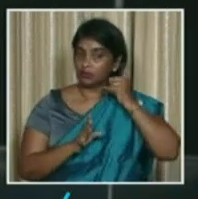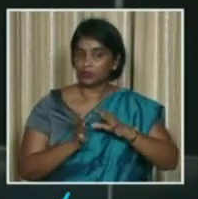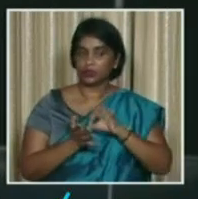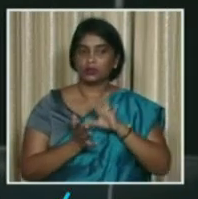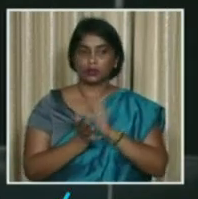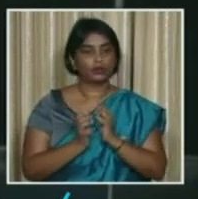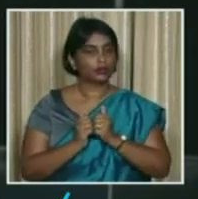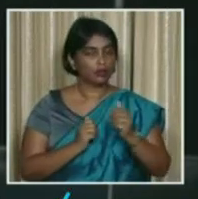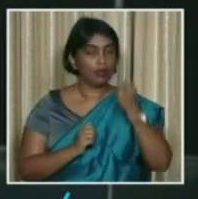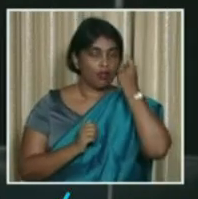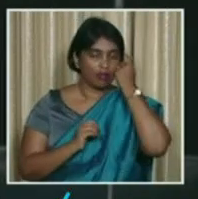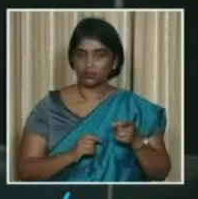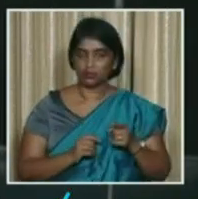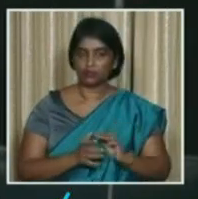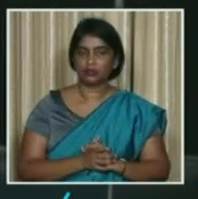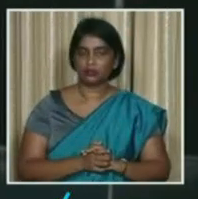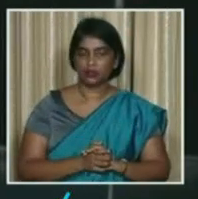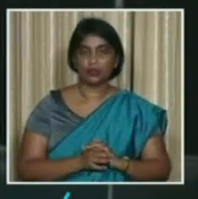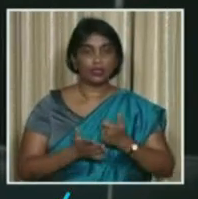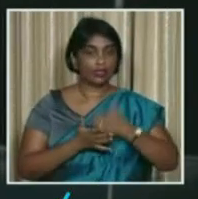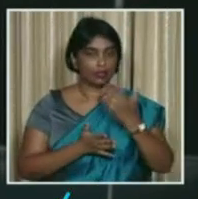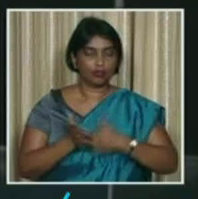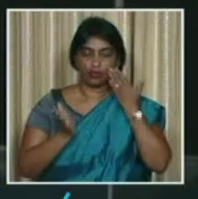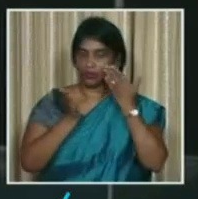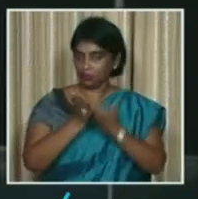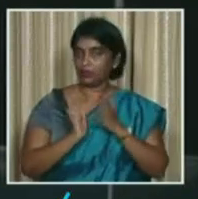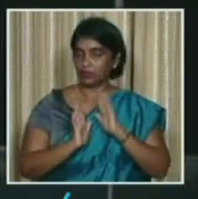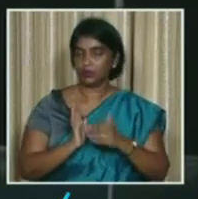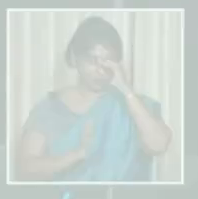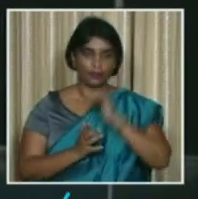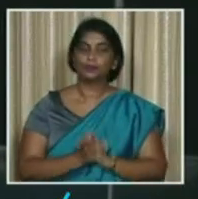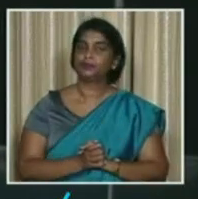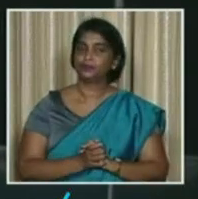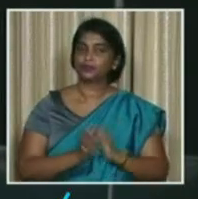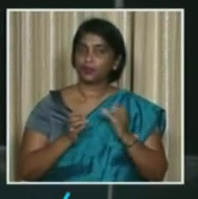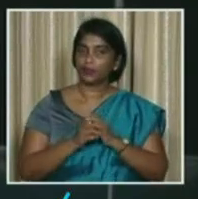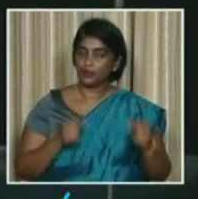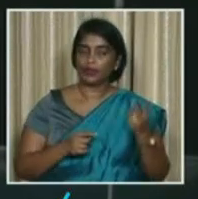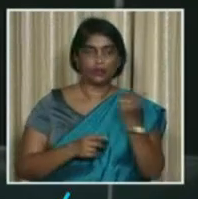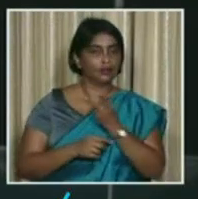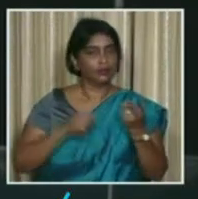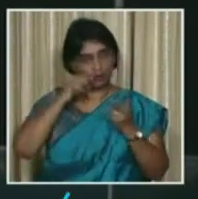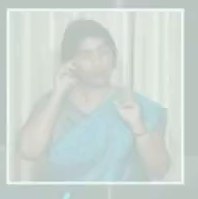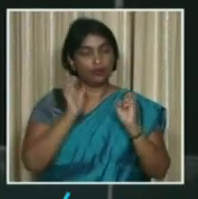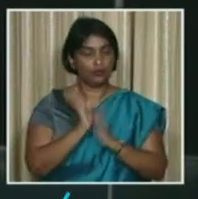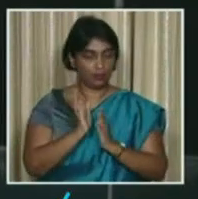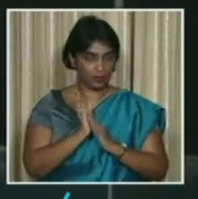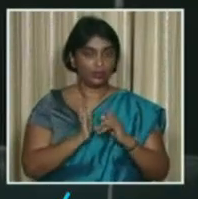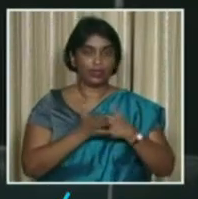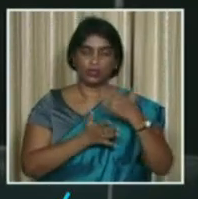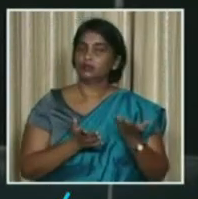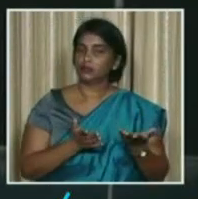ක්‍රියාත්මක කිරීම සඳහා වන යෝජනා සම්මතය වාර්තාව ඉදිරිපත් කළ තිනෝ ගරු කතා නායකතුමනි පක්ෂ විපක්ෂ දෙකේම කමිටුව මගින්